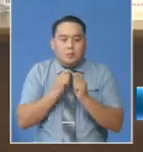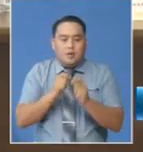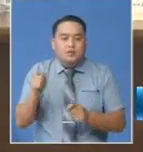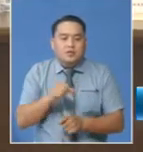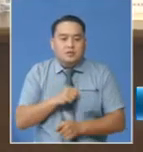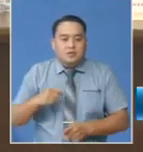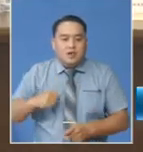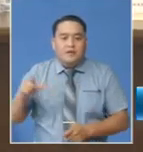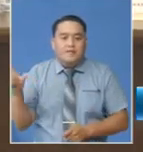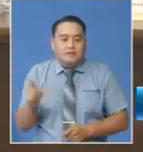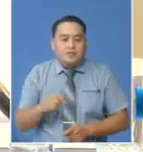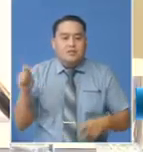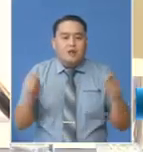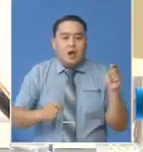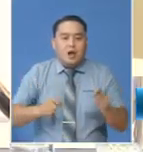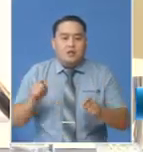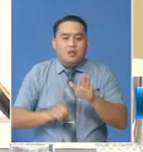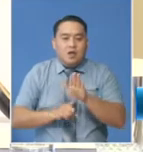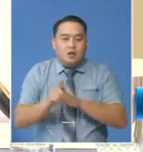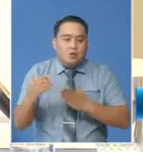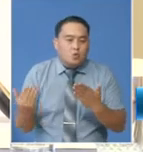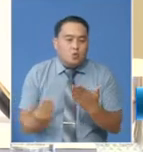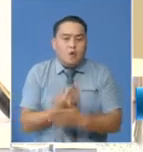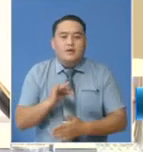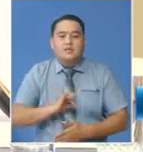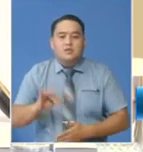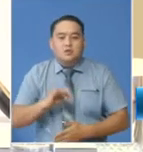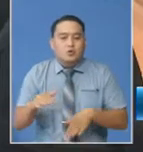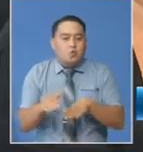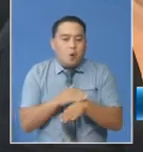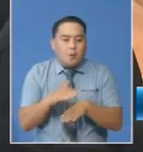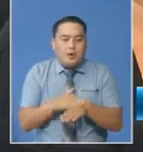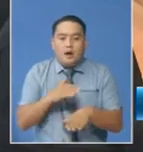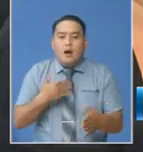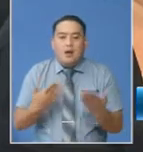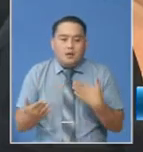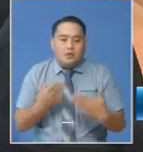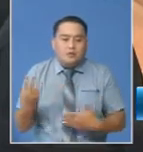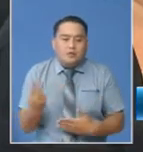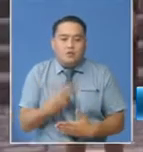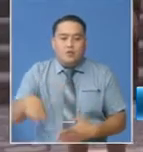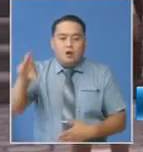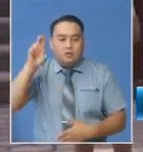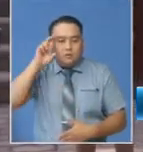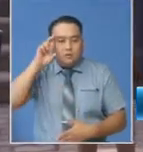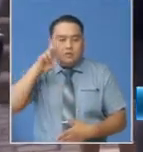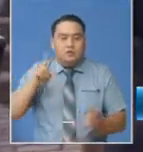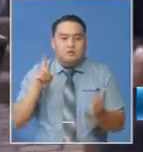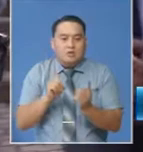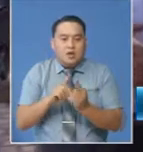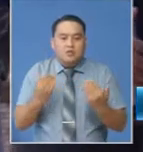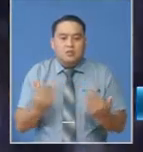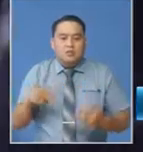визит делегации, который положил начало новой истории добрых отношений двух регионов. Встреча сегодняшняя